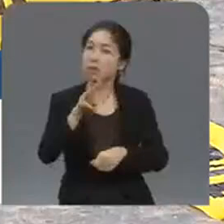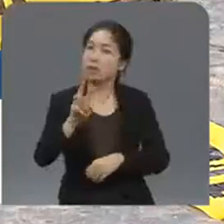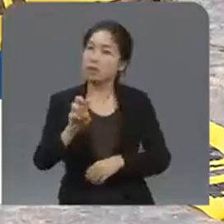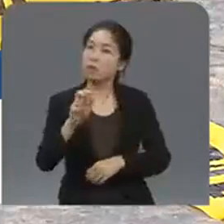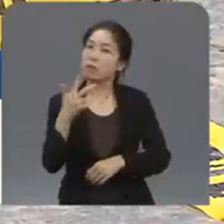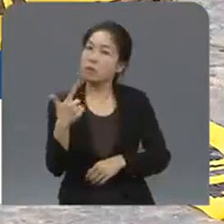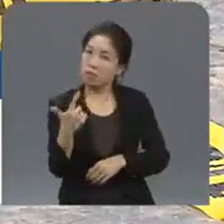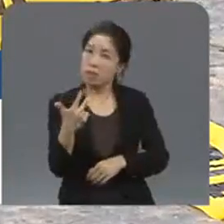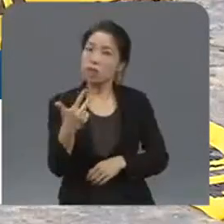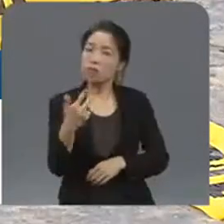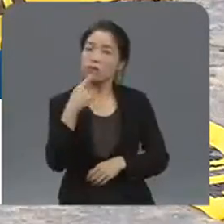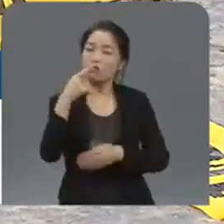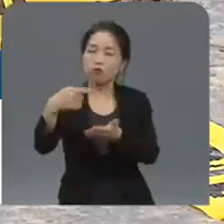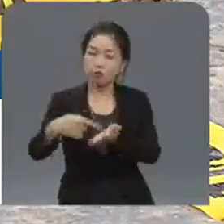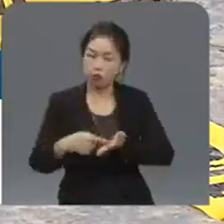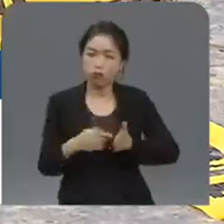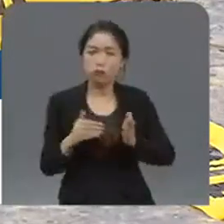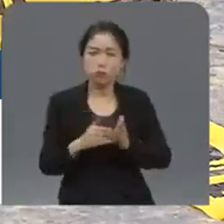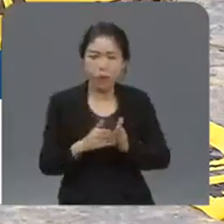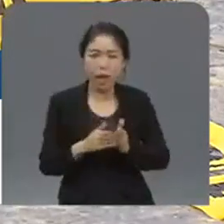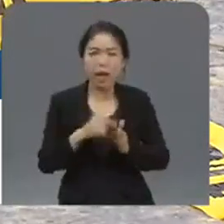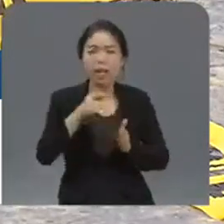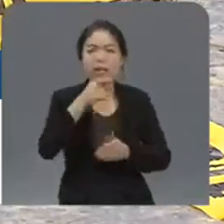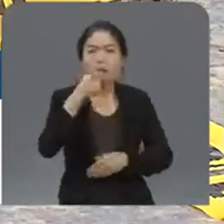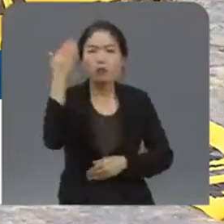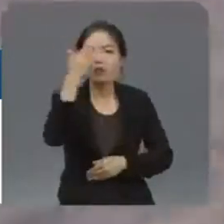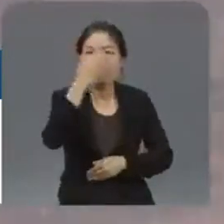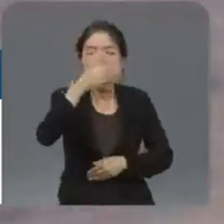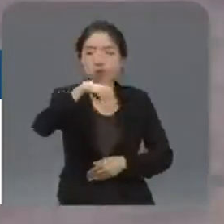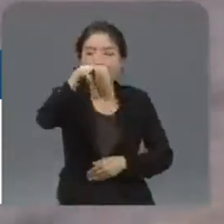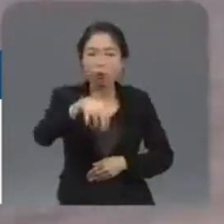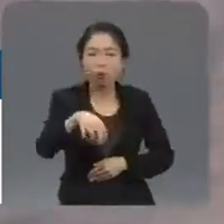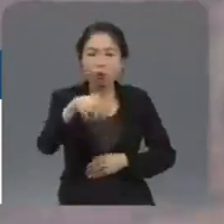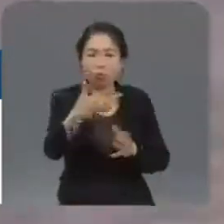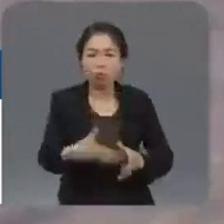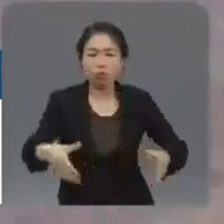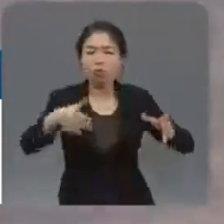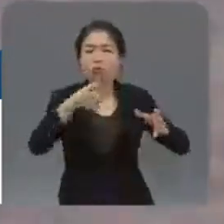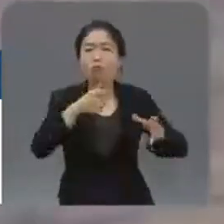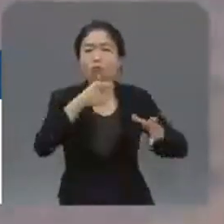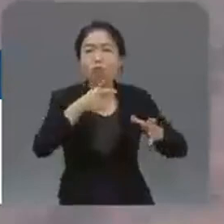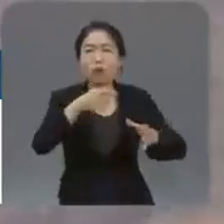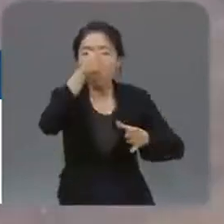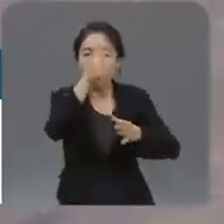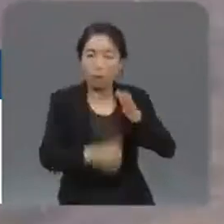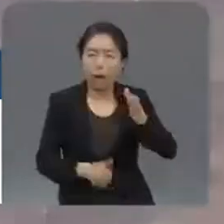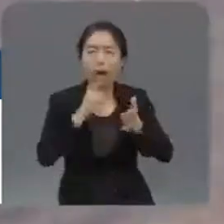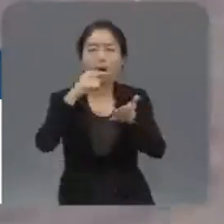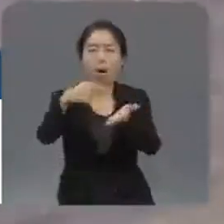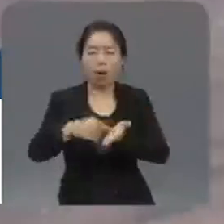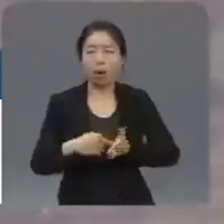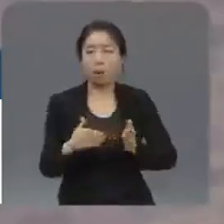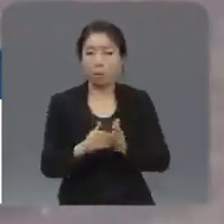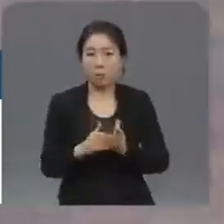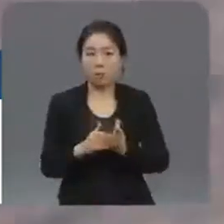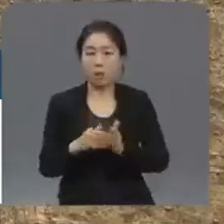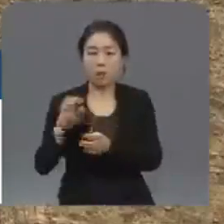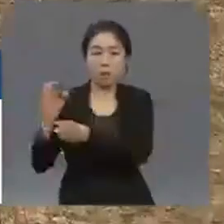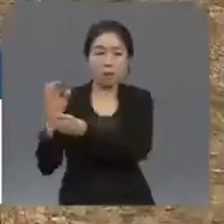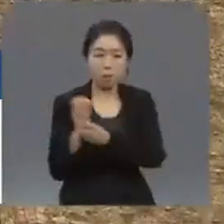37분에 접수됐고 춘향 정수장에 정수장 물에 빠졌다고 신고가 됐습니다. 현장